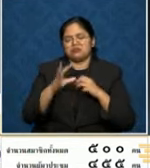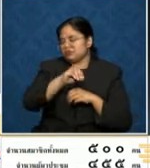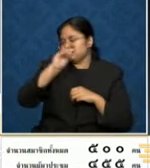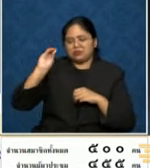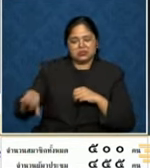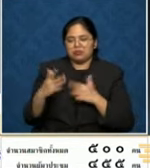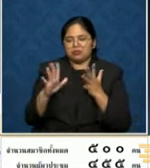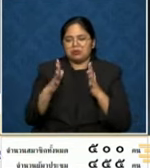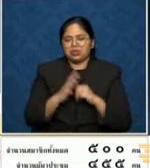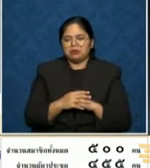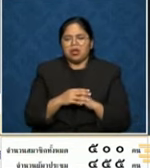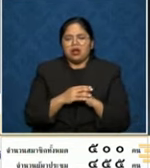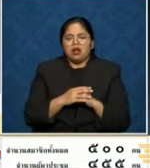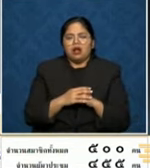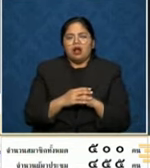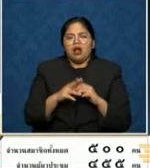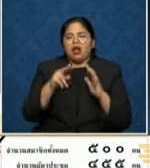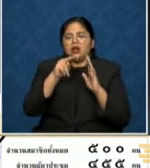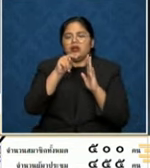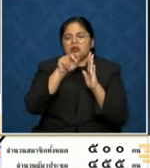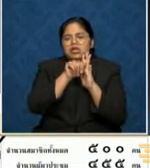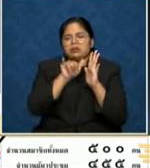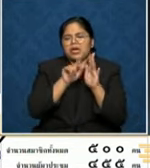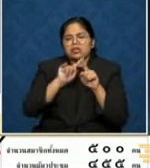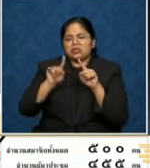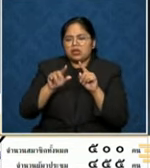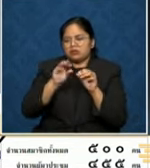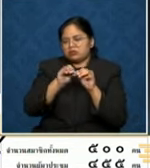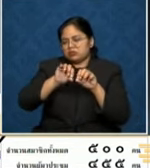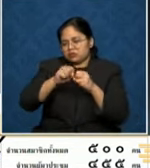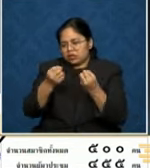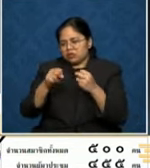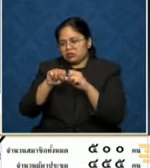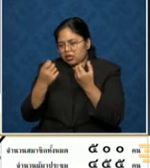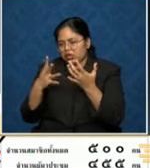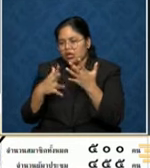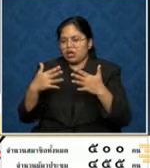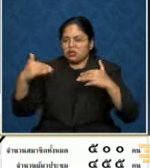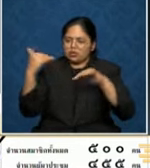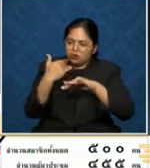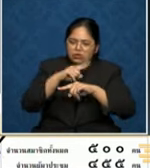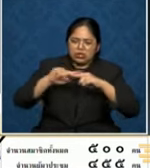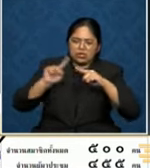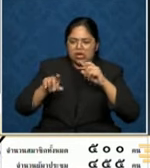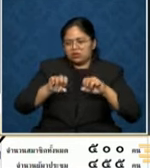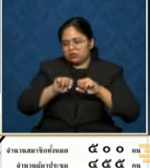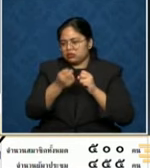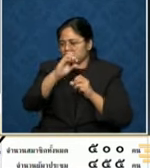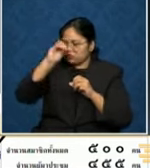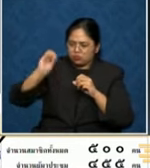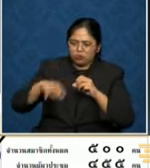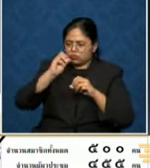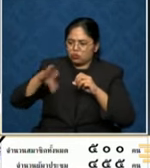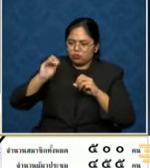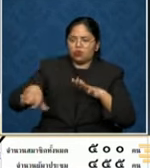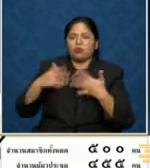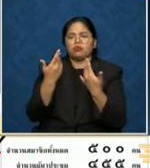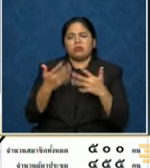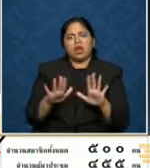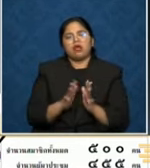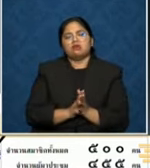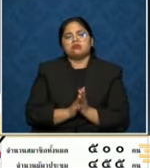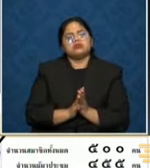ถึงแม้ว่ามันจะหมดอายุมาตรการไปแล้วซอฟต์พาวเวอร์โดนตัดทิ้งแลนด์บริดจ์โดนตัดทิ้งไปแล้วก็ไม่ทราบว่ามันเกิดอะไรขึ้นนะคะก็ต้องบ